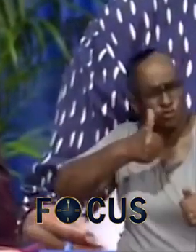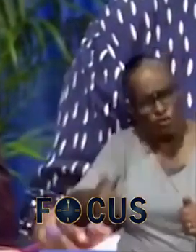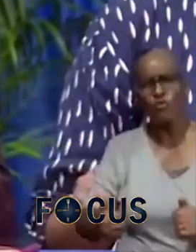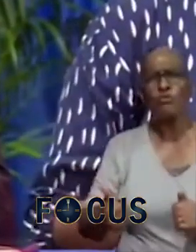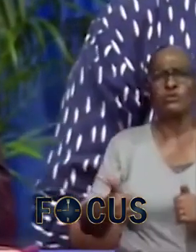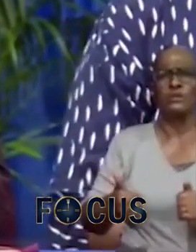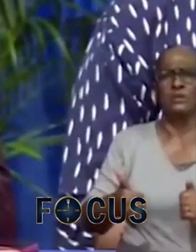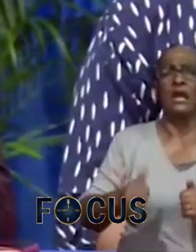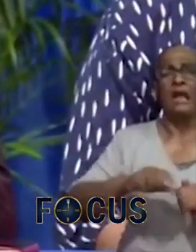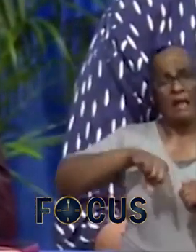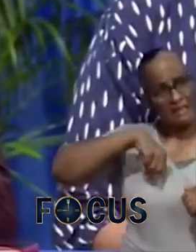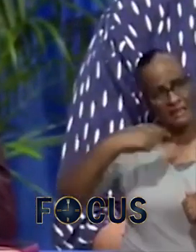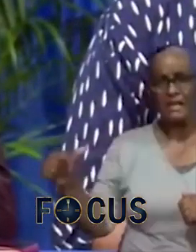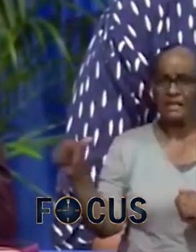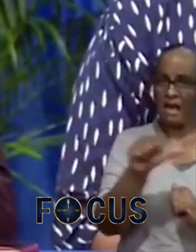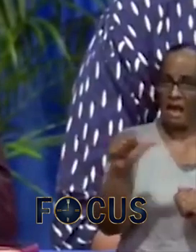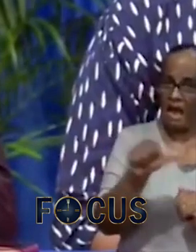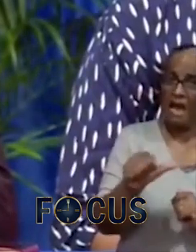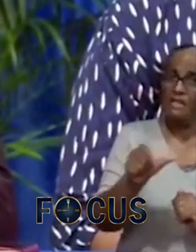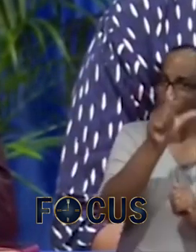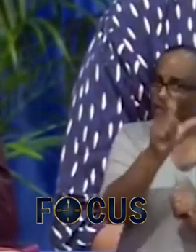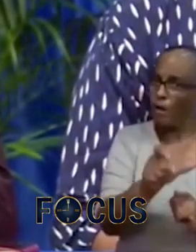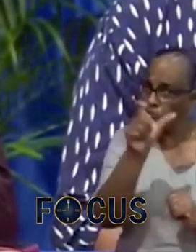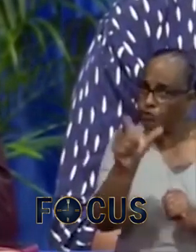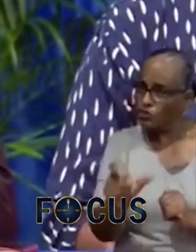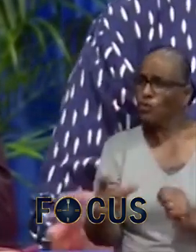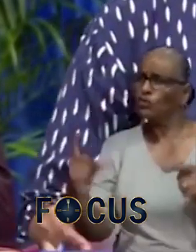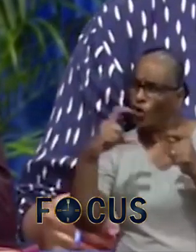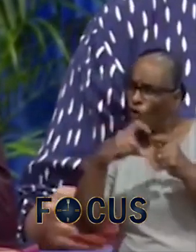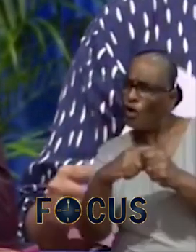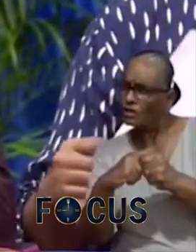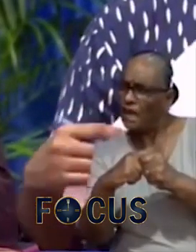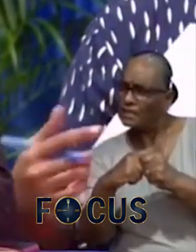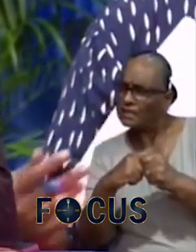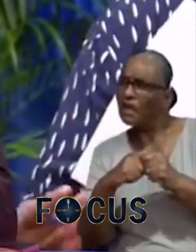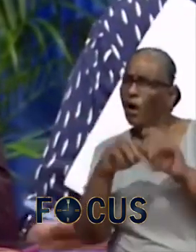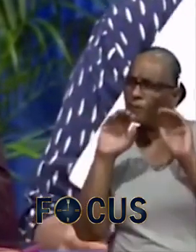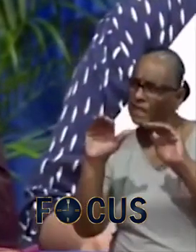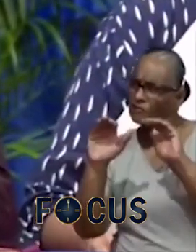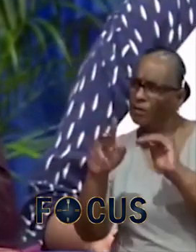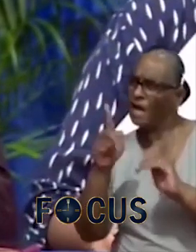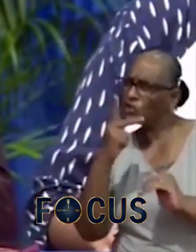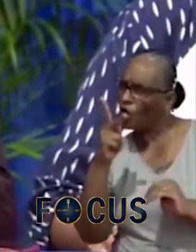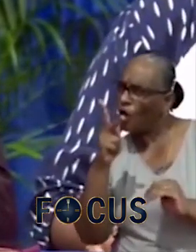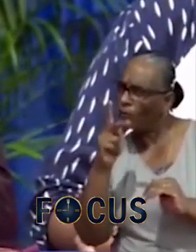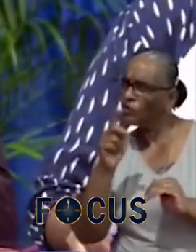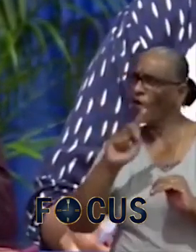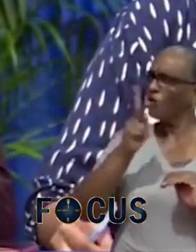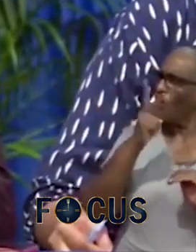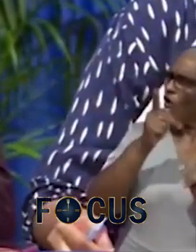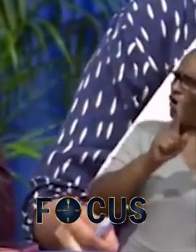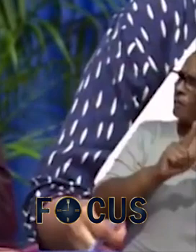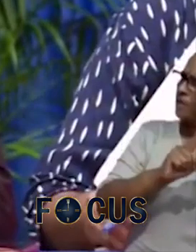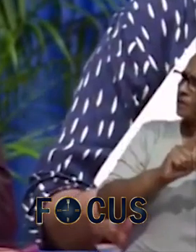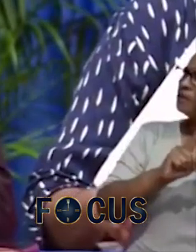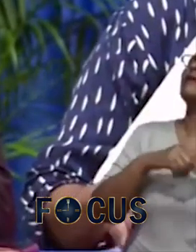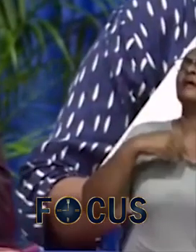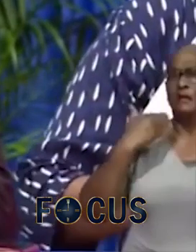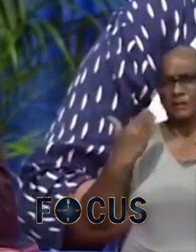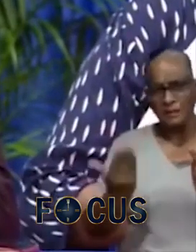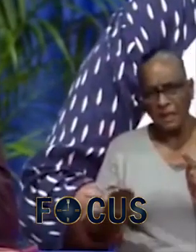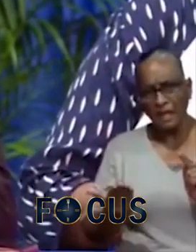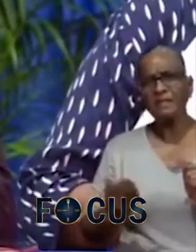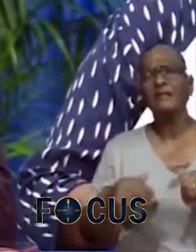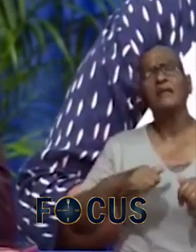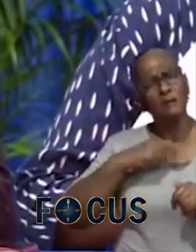Daarvoor hebben we ook de overige partners met wie wij kunnen kortsluiten als de informatie klopt of niet. Ik moet u mededelen, we